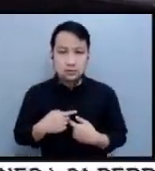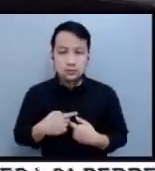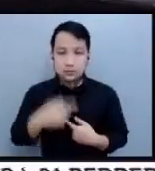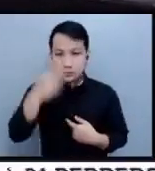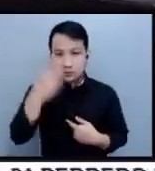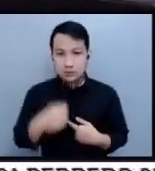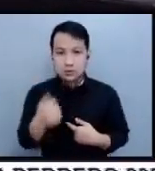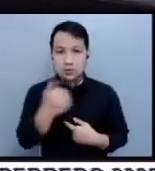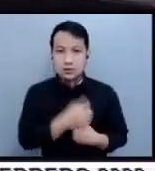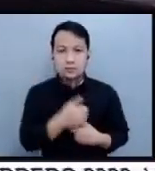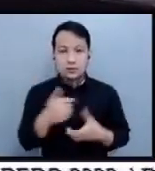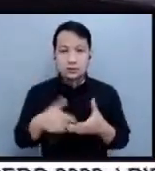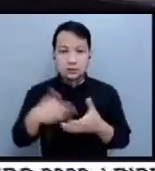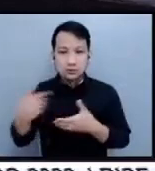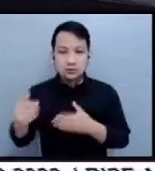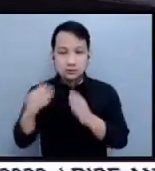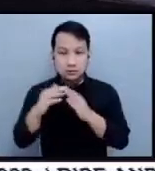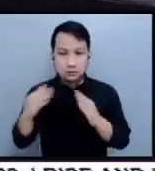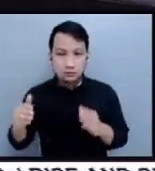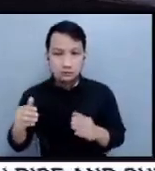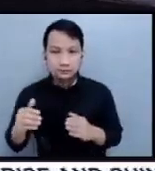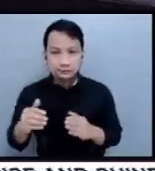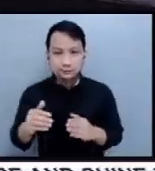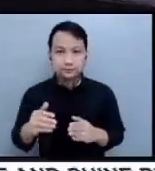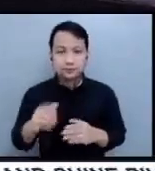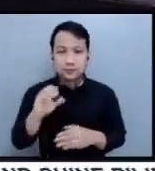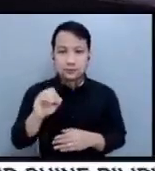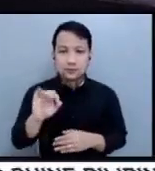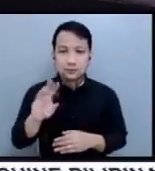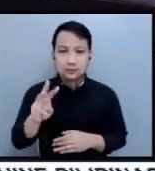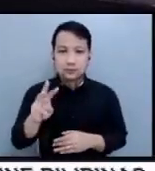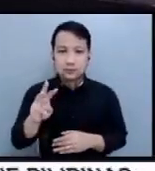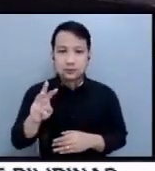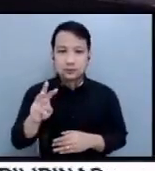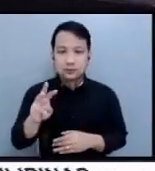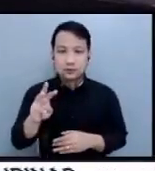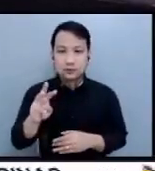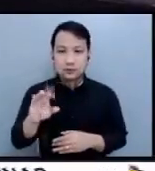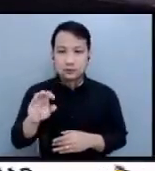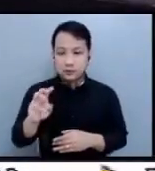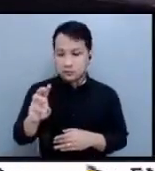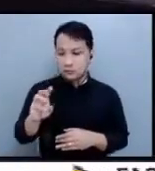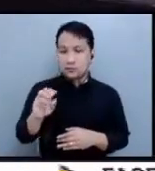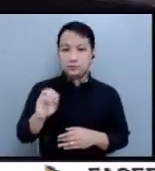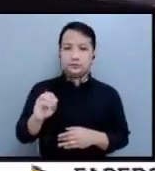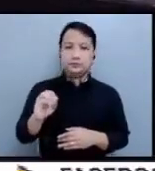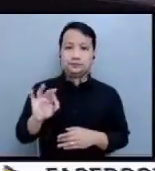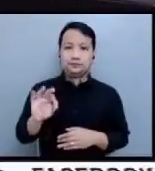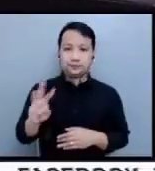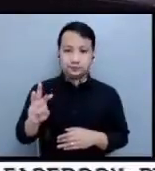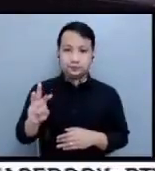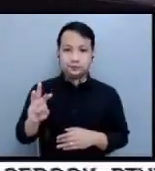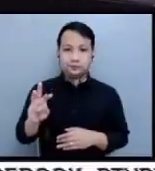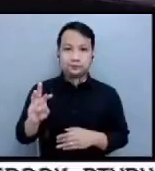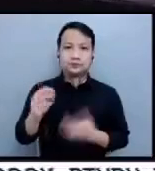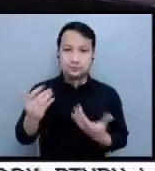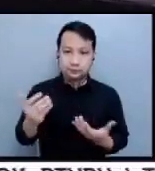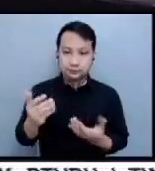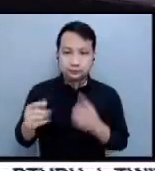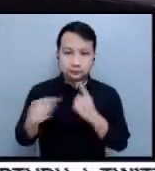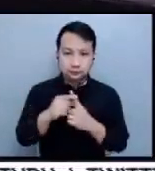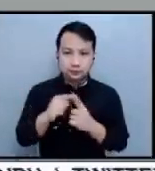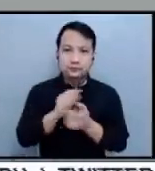sa labas ng bahay. Mga overseas Filipino workers o mga OFW nito na positibo sa